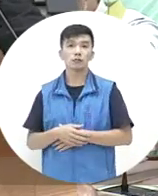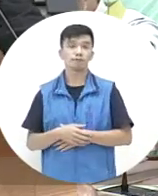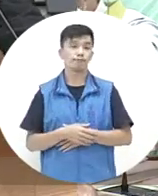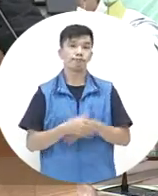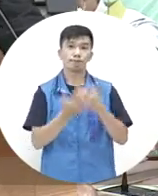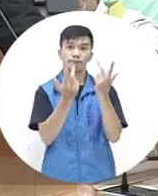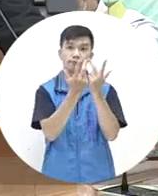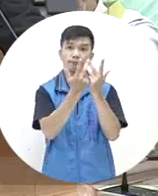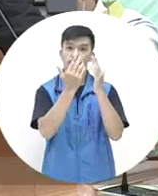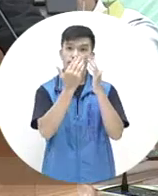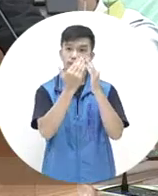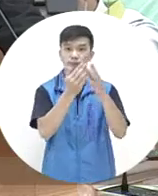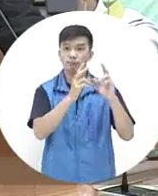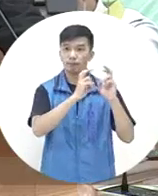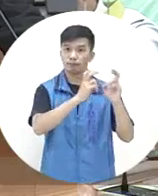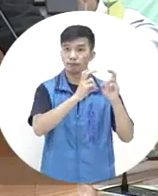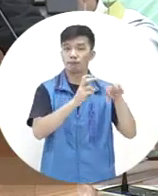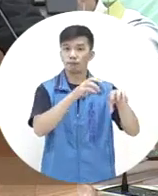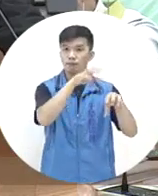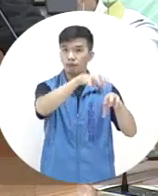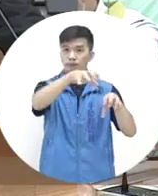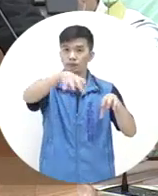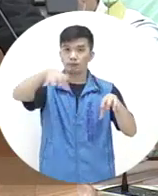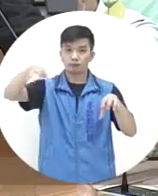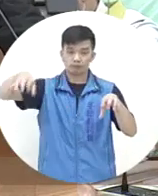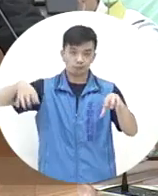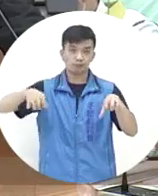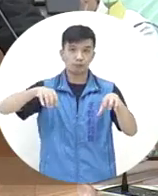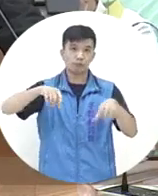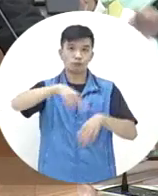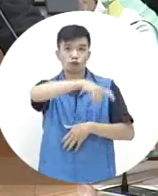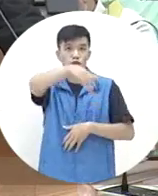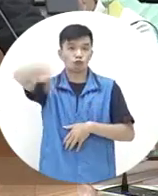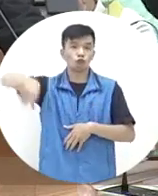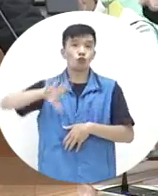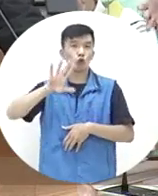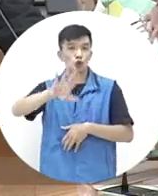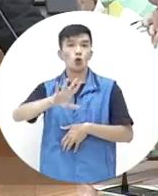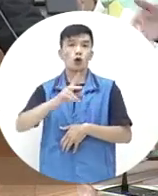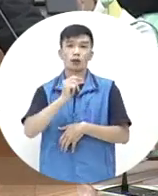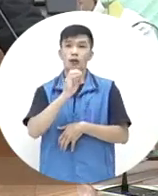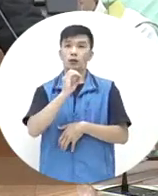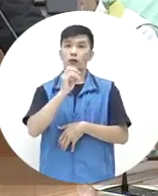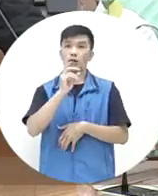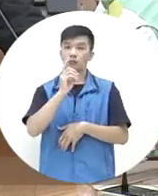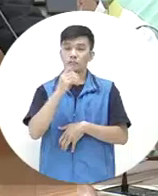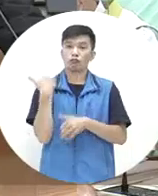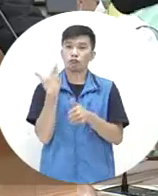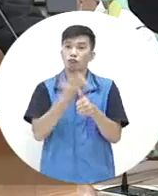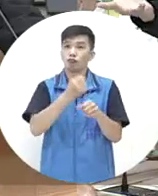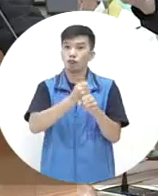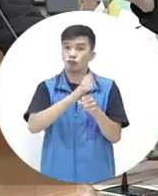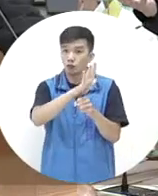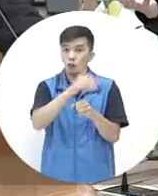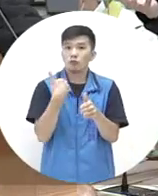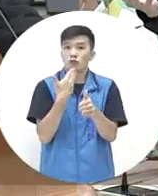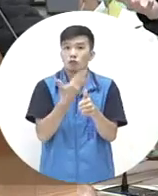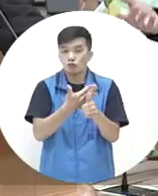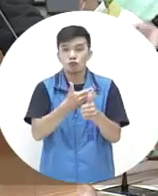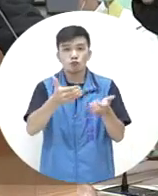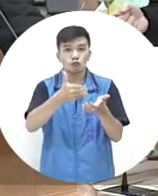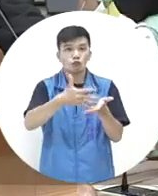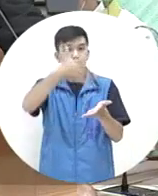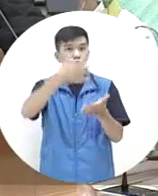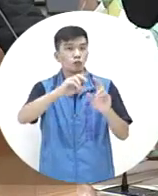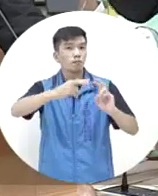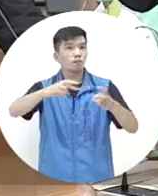的所有的捷运周遭的范围里面，我们都用 TOD， 对， 让他们做好整个都更嘛。 我当然知道 TOD 啊，我